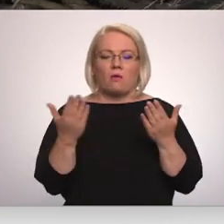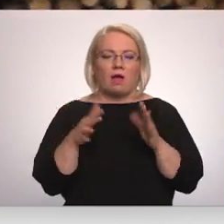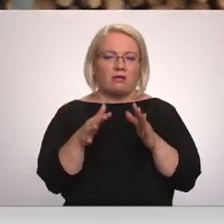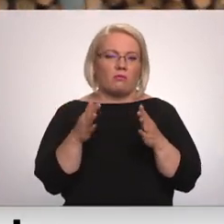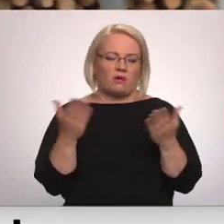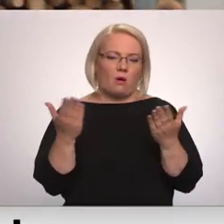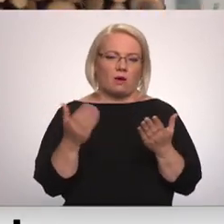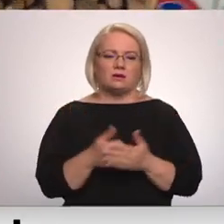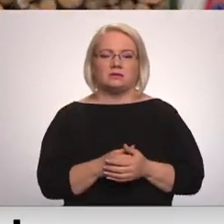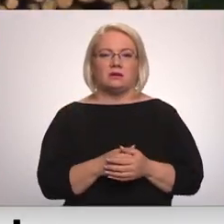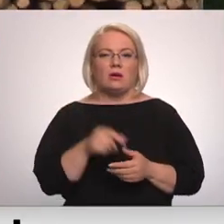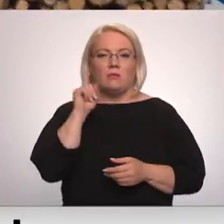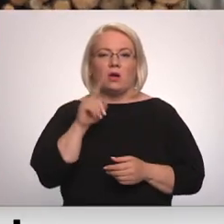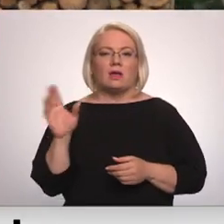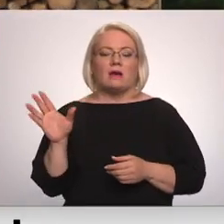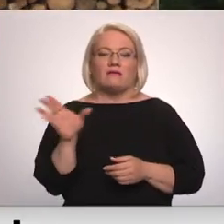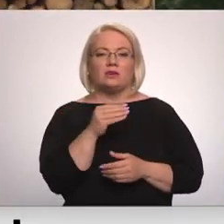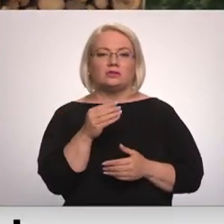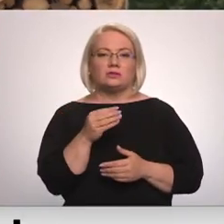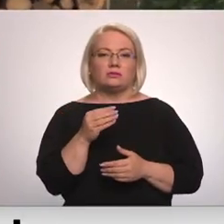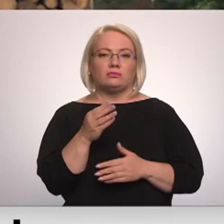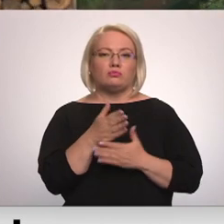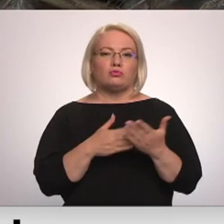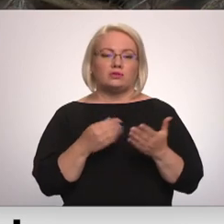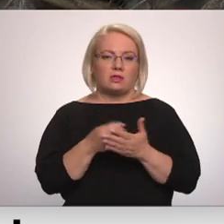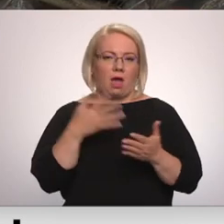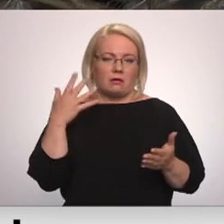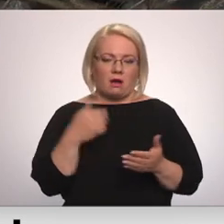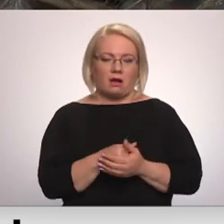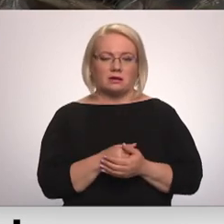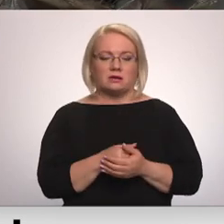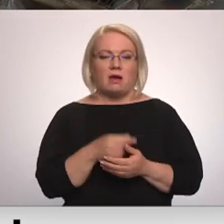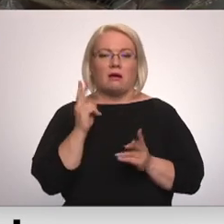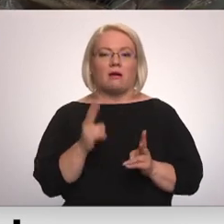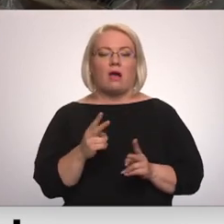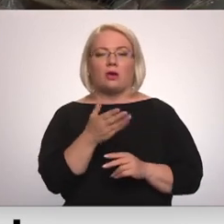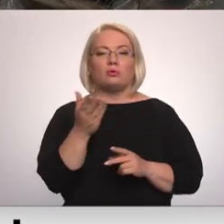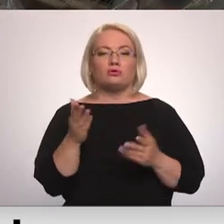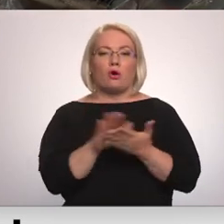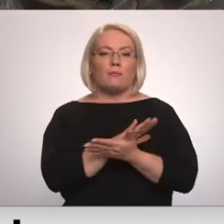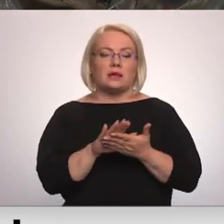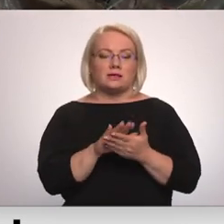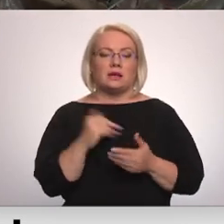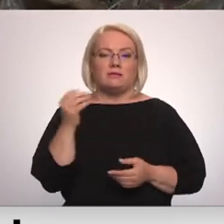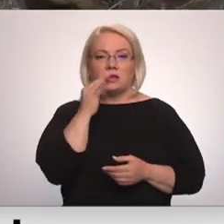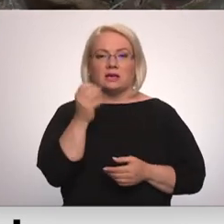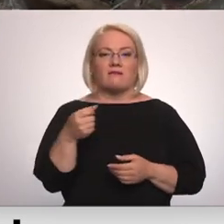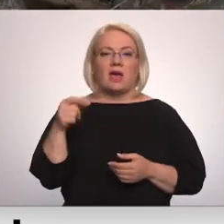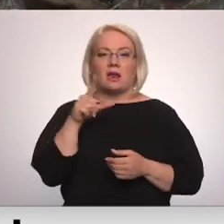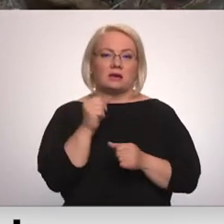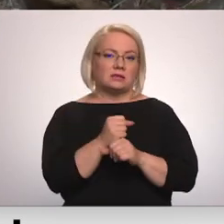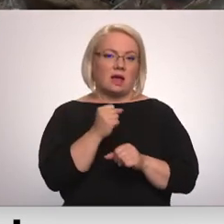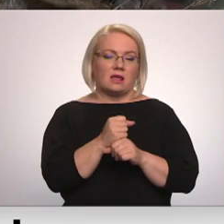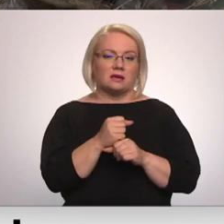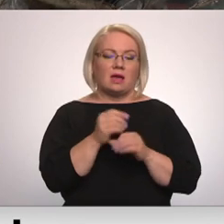šķeldošana, kaut kas tam līdzīgi. Protams, visas puses ir dārgāks. Vai jūs to kompensēsiet? Vairāk strādāsim.